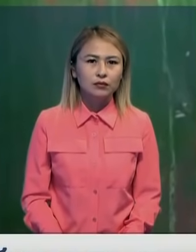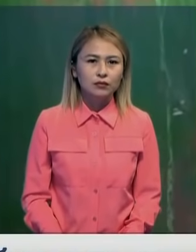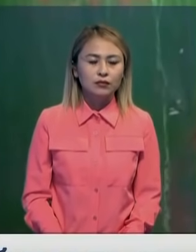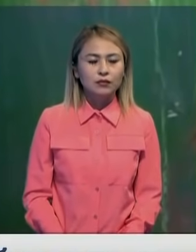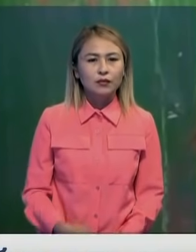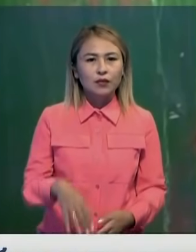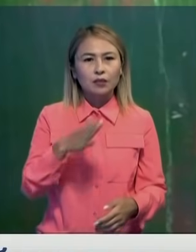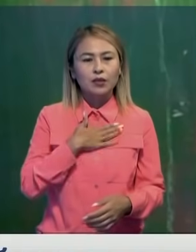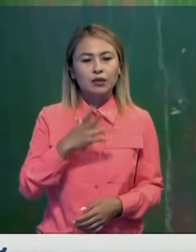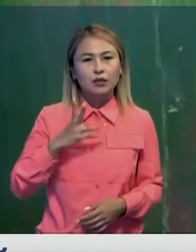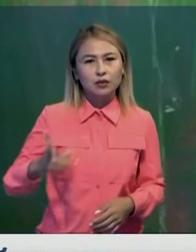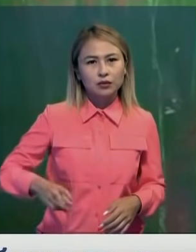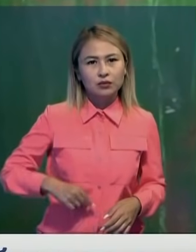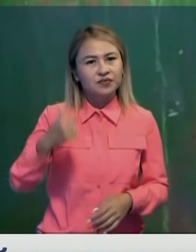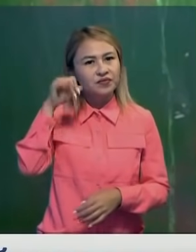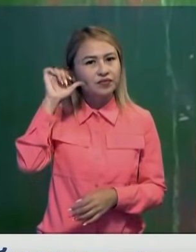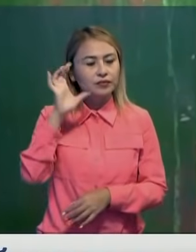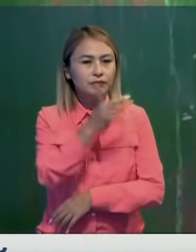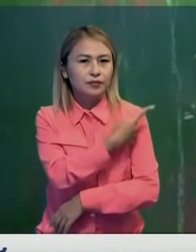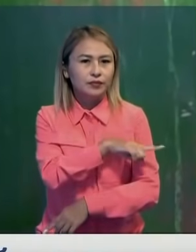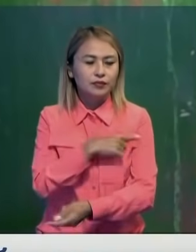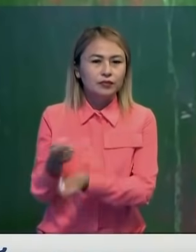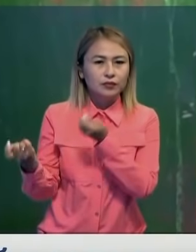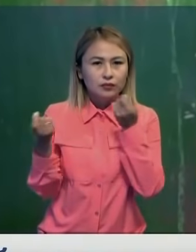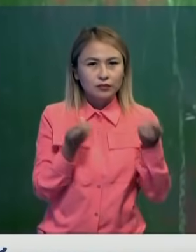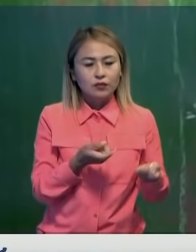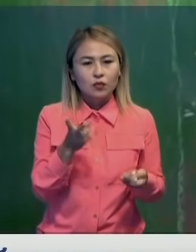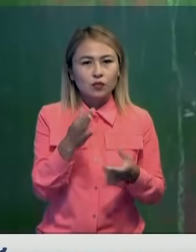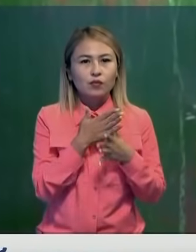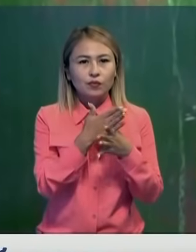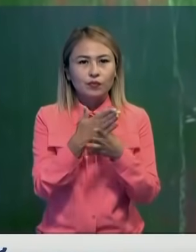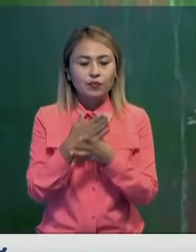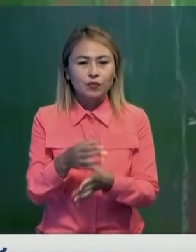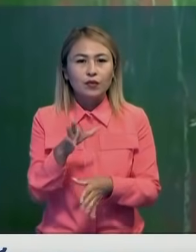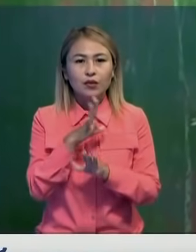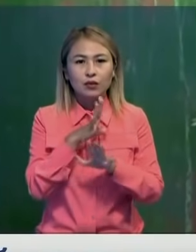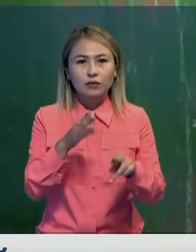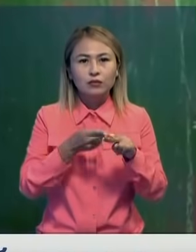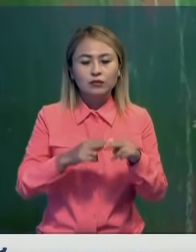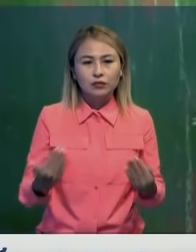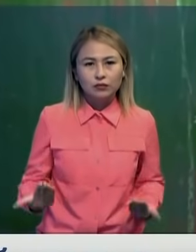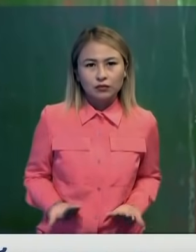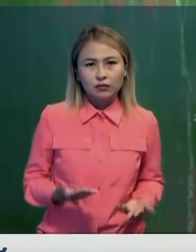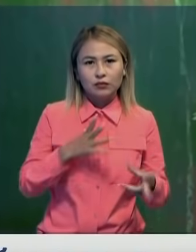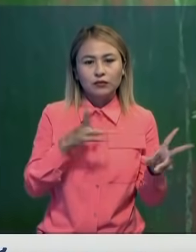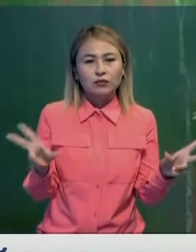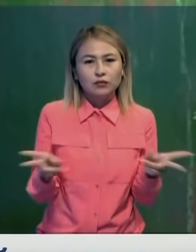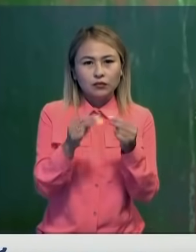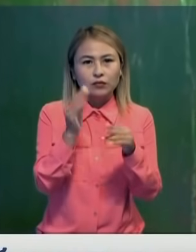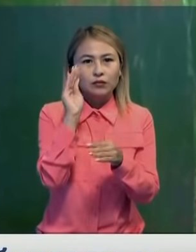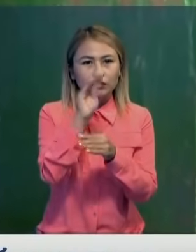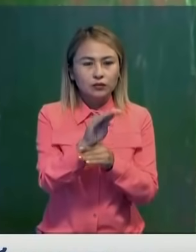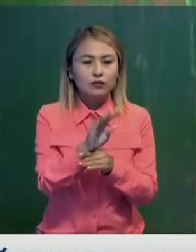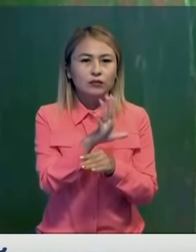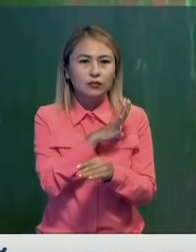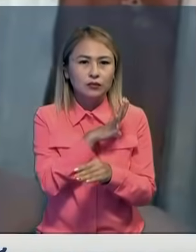Мен қызымды ауруханаға кеше әкелген едім, бірақ дер кезінде көмек көрсетілмей, дәрігерлер оның өмірін сақтап қала алмады. Қайғыдан